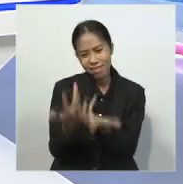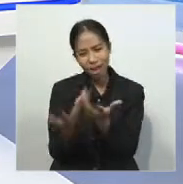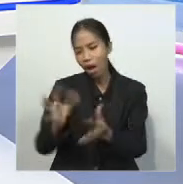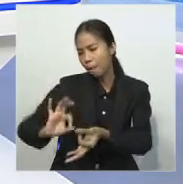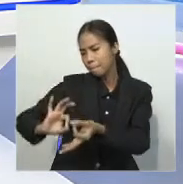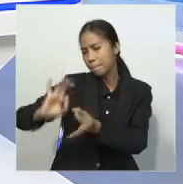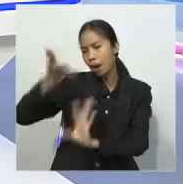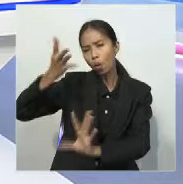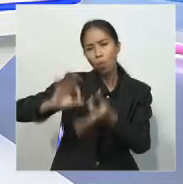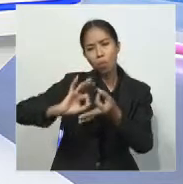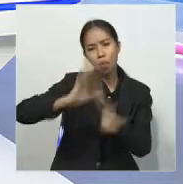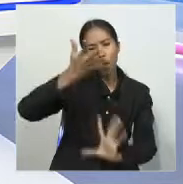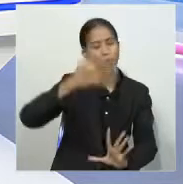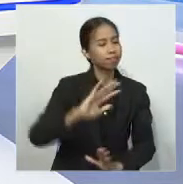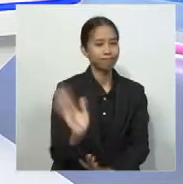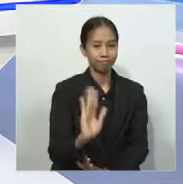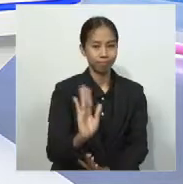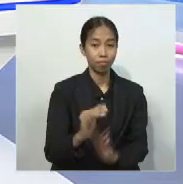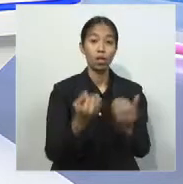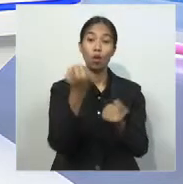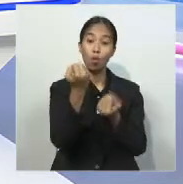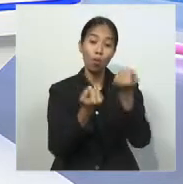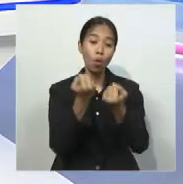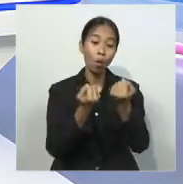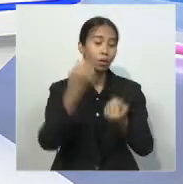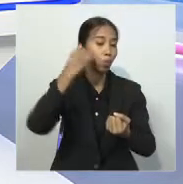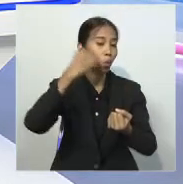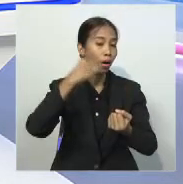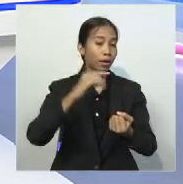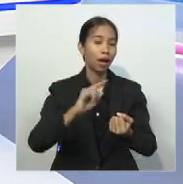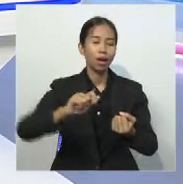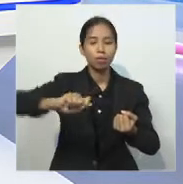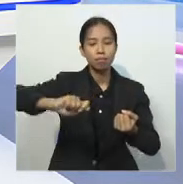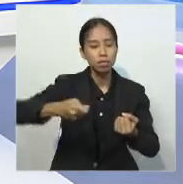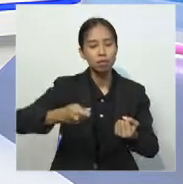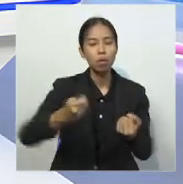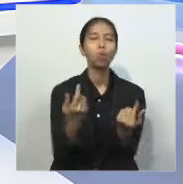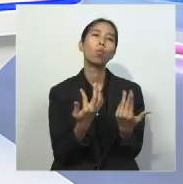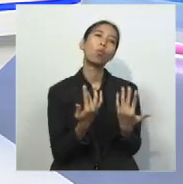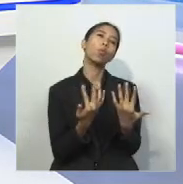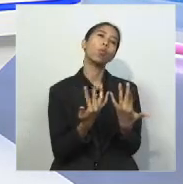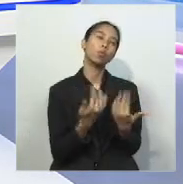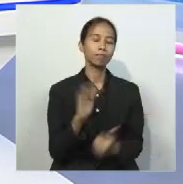ชอะไรก็แล้วแต่หยุดการเผาไว้ก่อนรถยนต์อันนี้เราใช้กันอยู่ทุกวันไม่สตาร์ทรถทิ้งไว้ช่วยได้ช่วยกันนะคะ